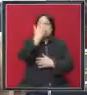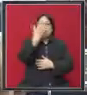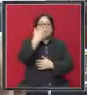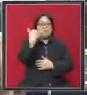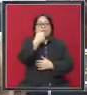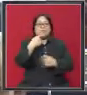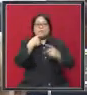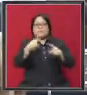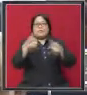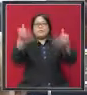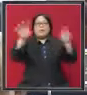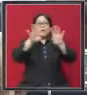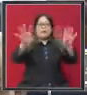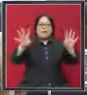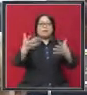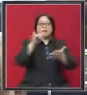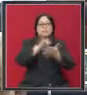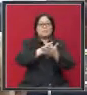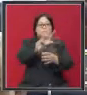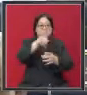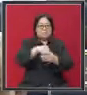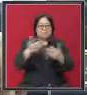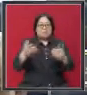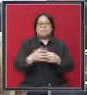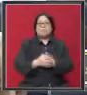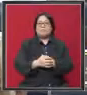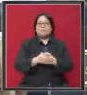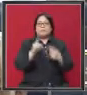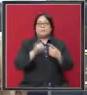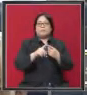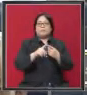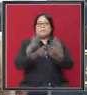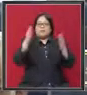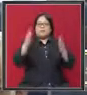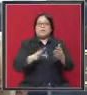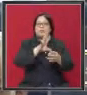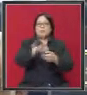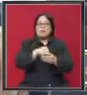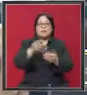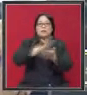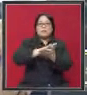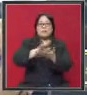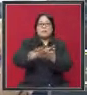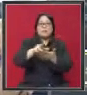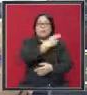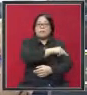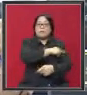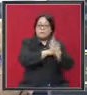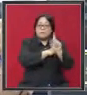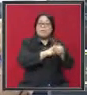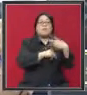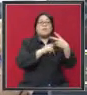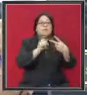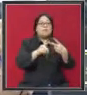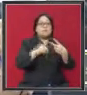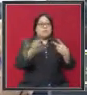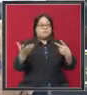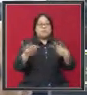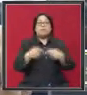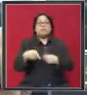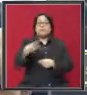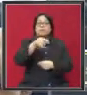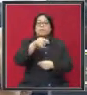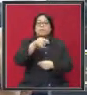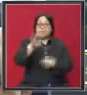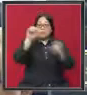siapakah yang dimaksudkan dengan frontliners ini? Adakah termasuk contohnya mereka yang terlibat sebagai cleaners di hospital? Kedua, adakah Yang